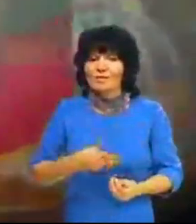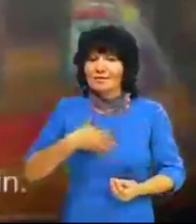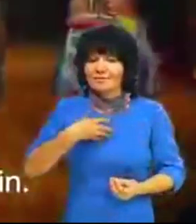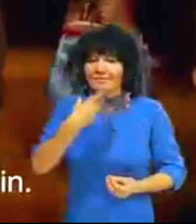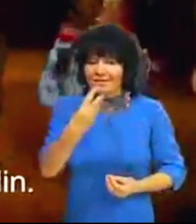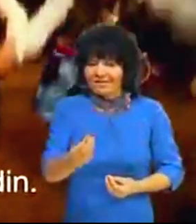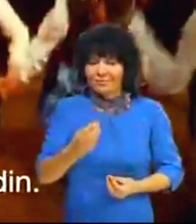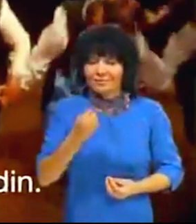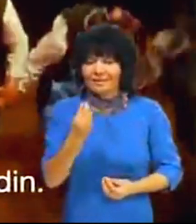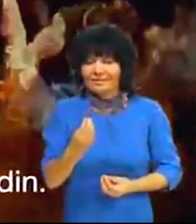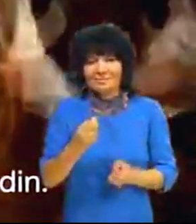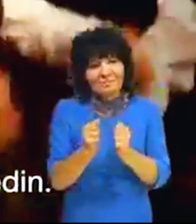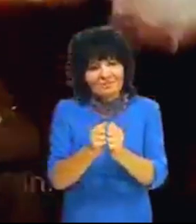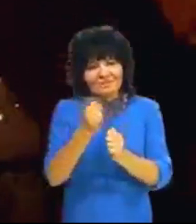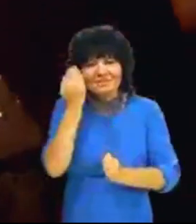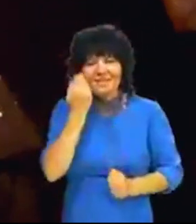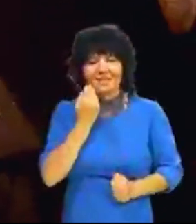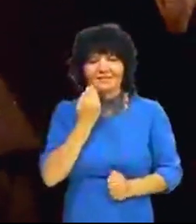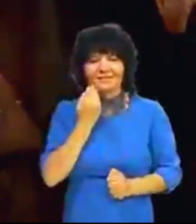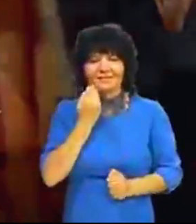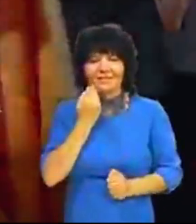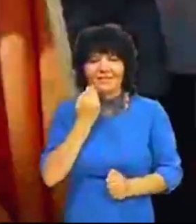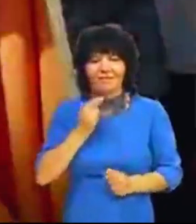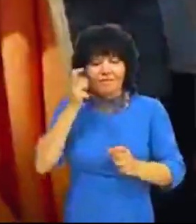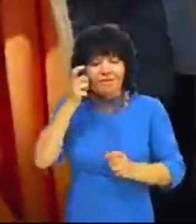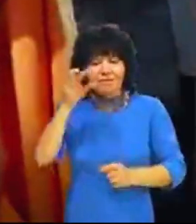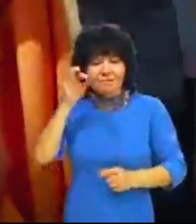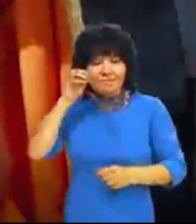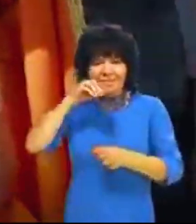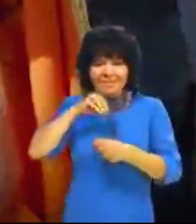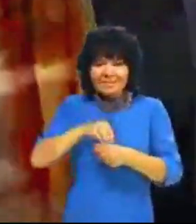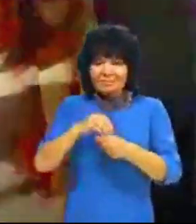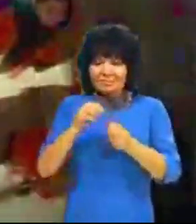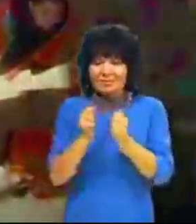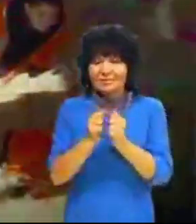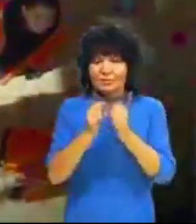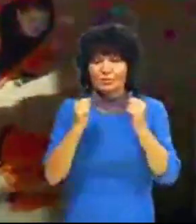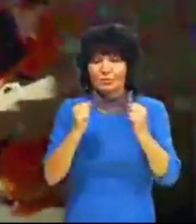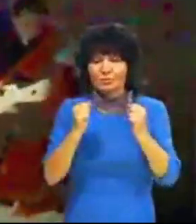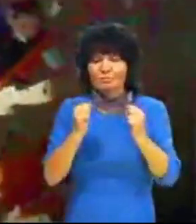Neşe saçan güzelliklerini birlikte seyredin. Fark edilmeleri için birlikte tutun.